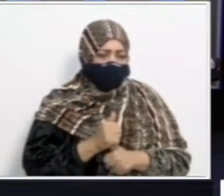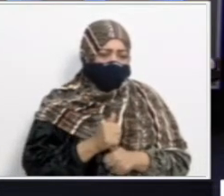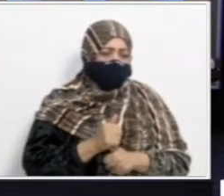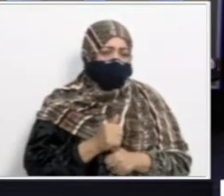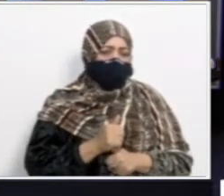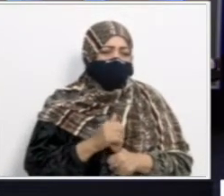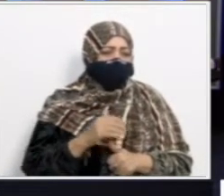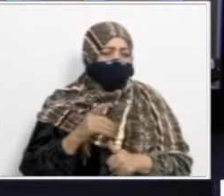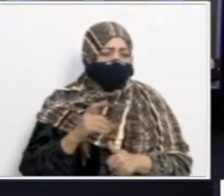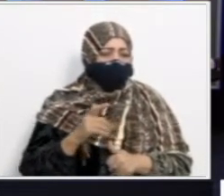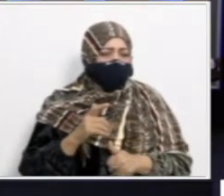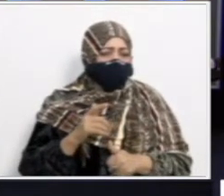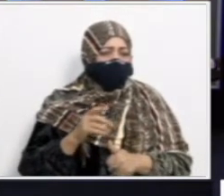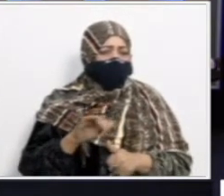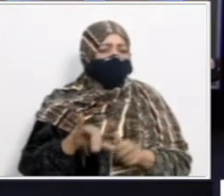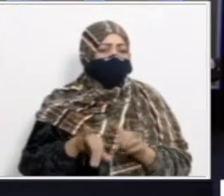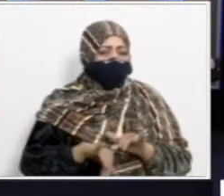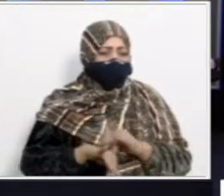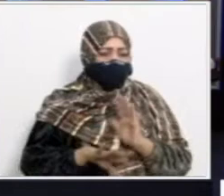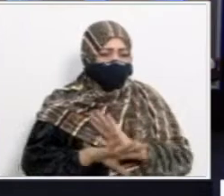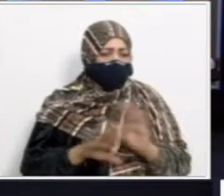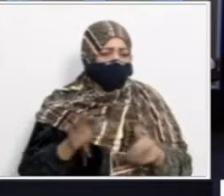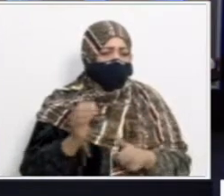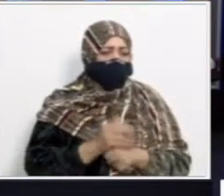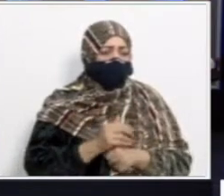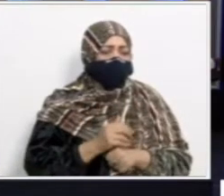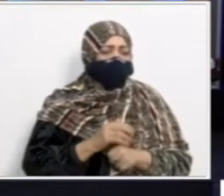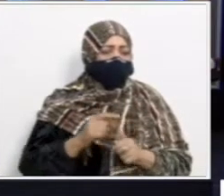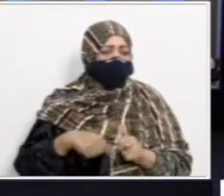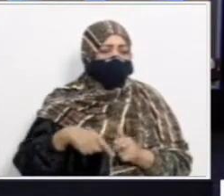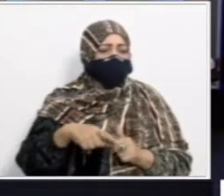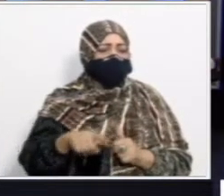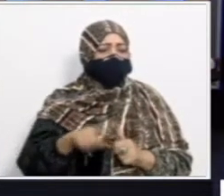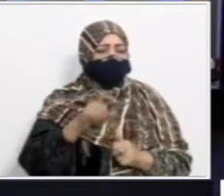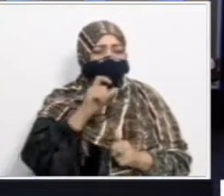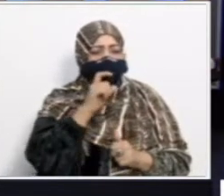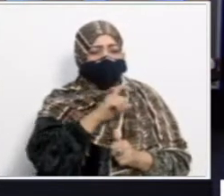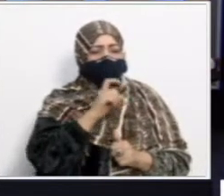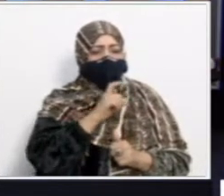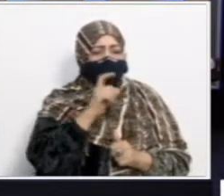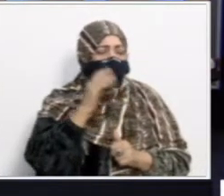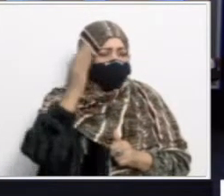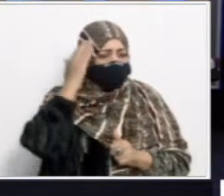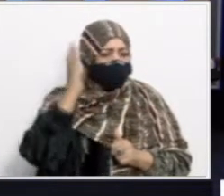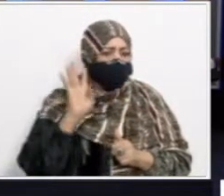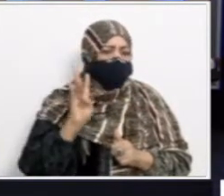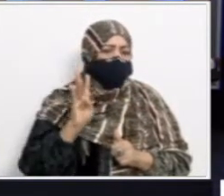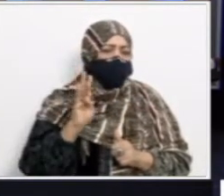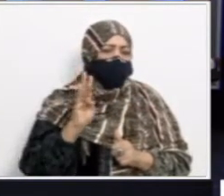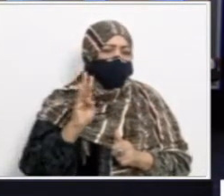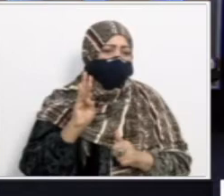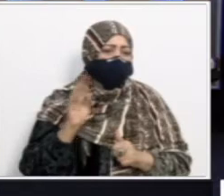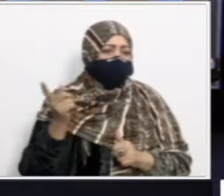لما زوجتي طلعت، طبعا هم طلبوا الطلاق اجباري. اهل الزوجة طلبوا